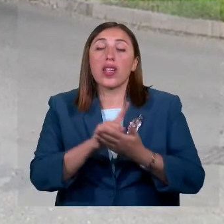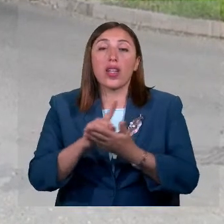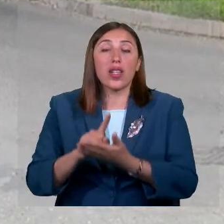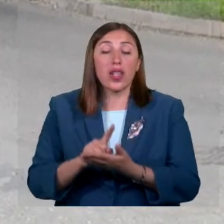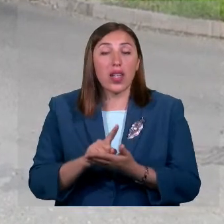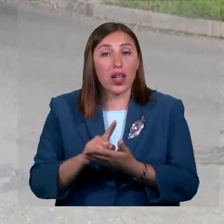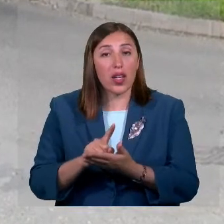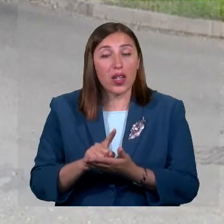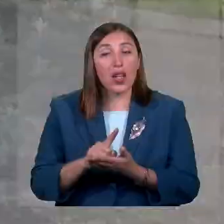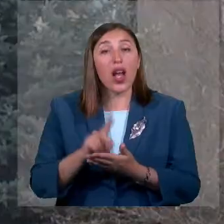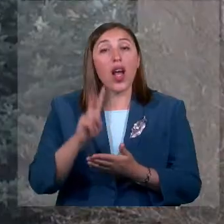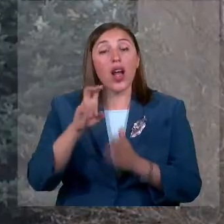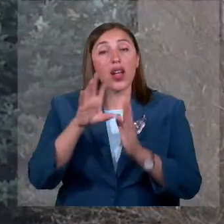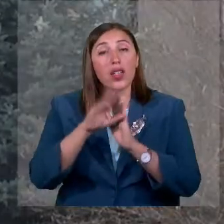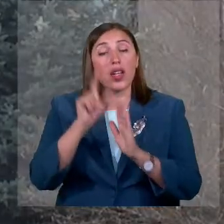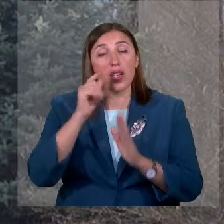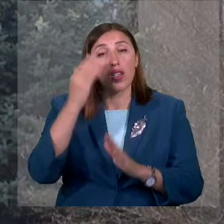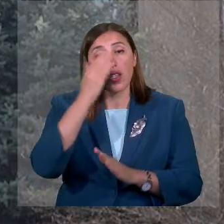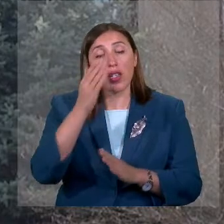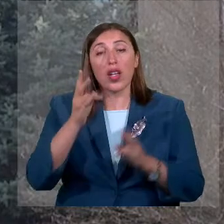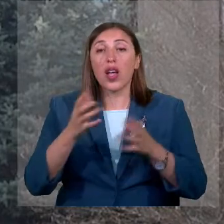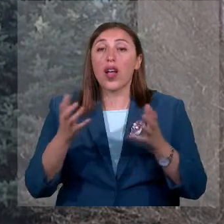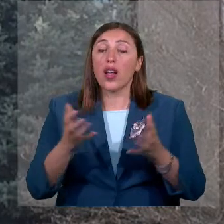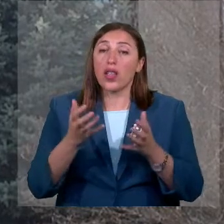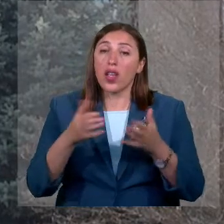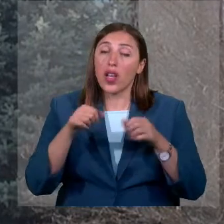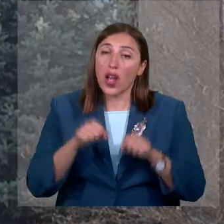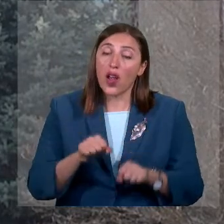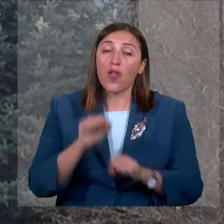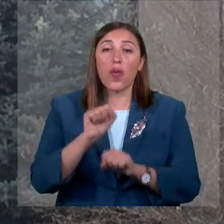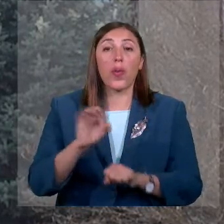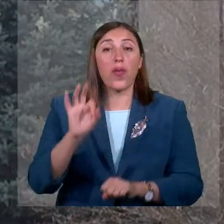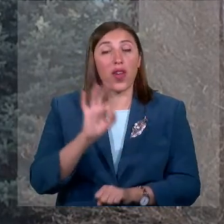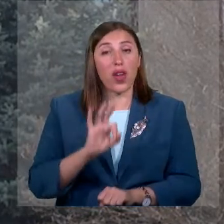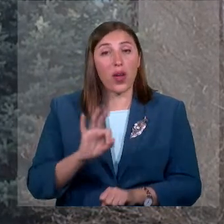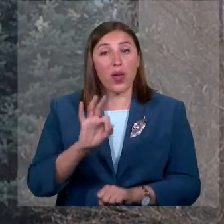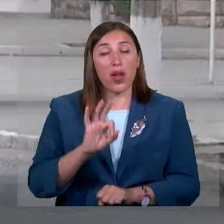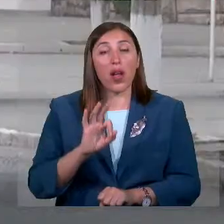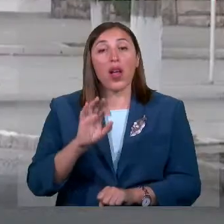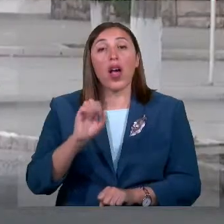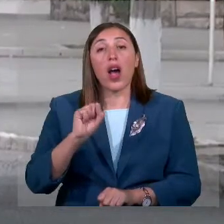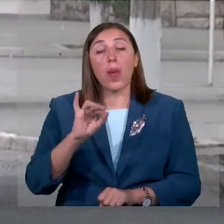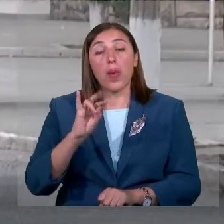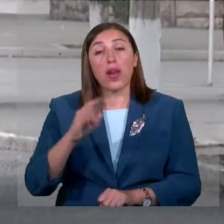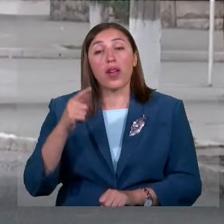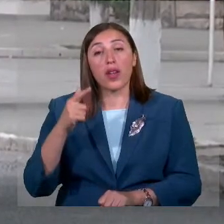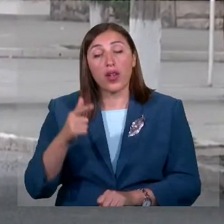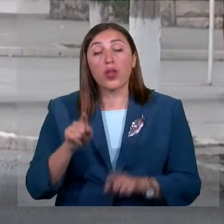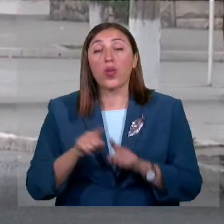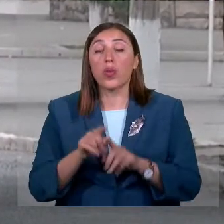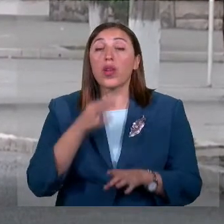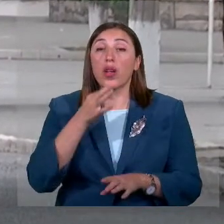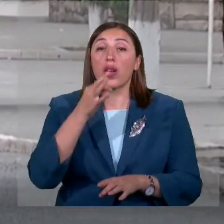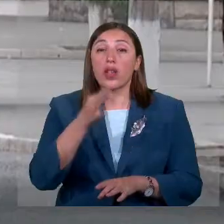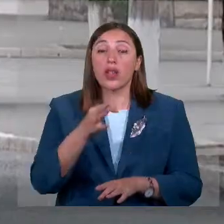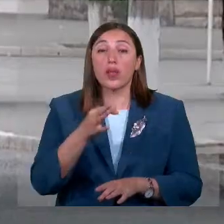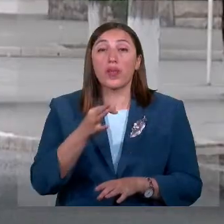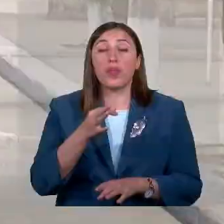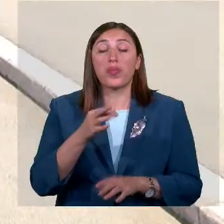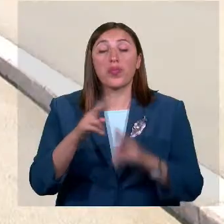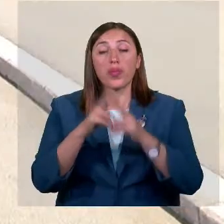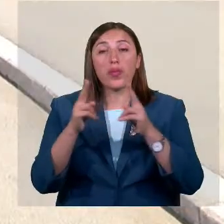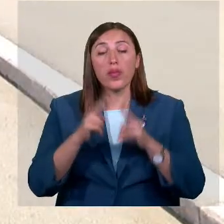տեղի կունենան Արցախի հայերի անվտանգության եւ իրավունքների պաշտպանության վերաբերյալ։ Արմեն Գրիգորյանն ընդգծեց, թե վերջին շրջանում